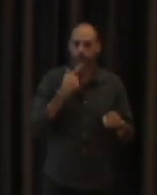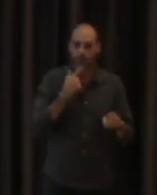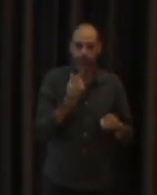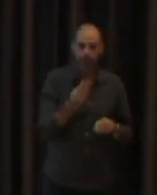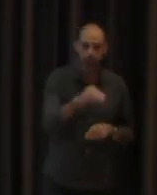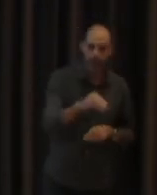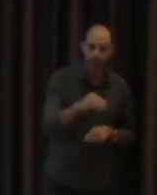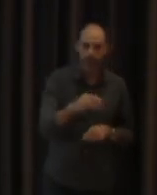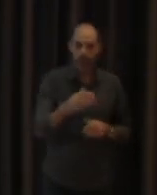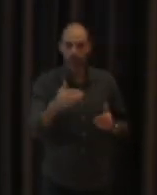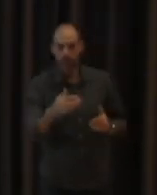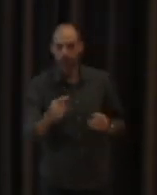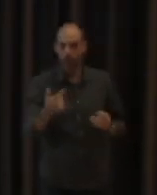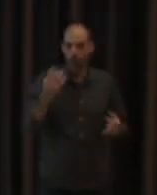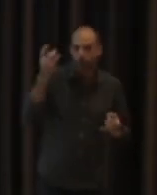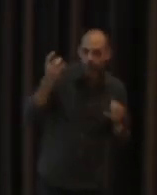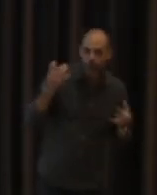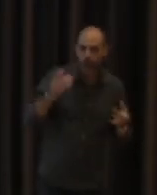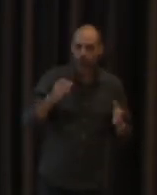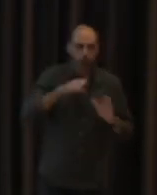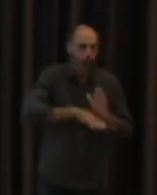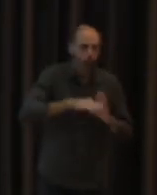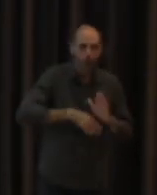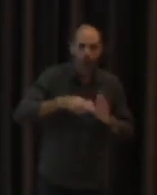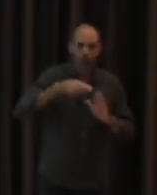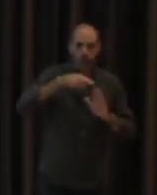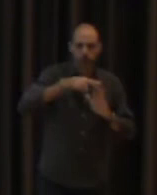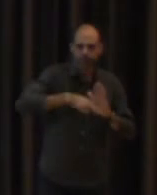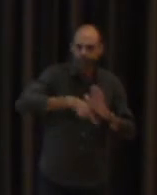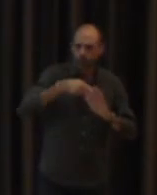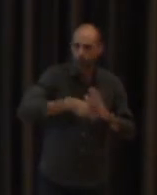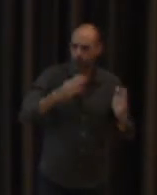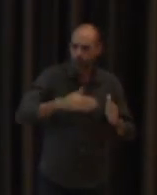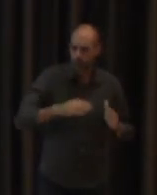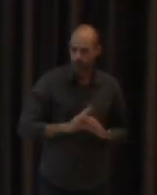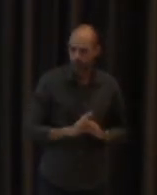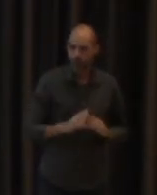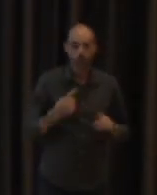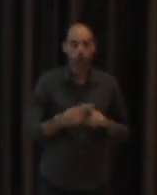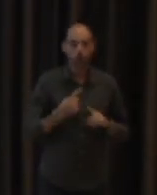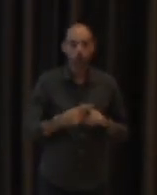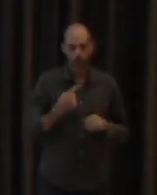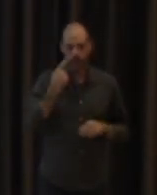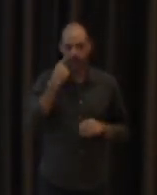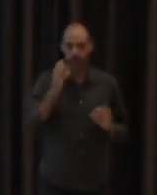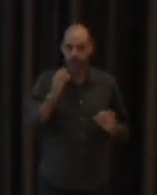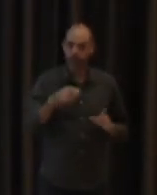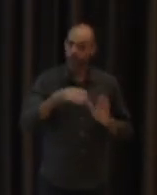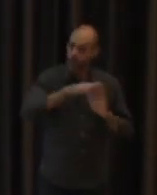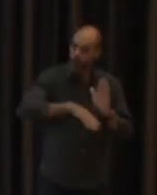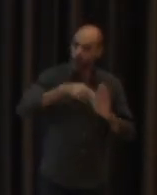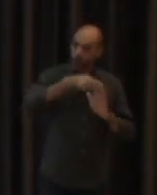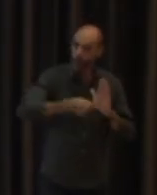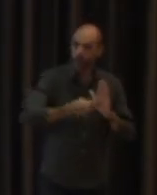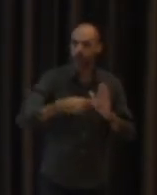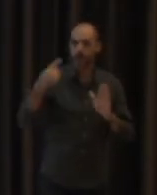és arbitrària, que no hi ha condicions o que no hi ha regles que en determinin la presència, perquè ja veurem que aquestes condicions, aquestes